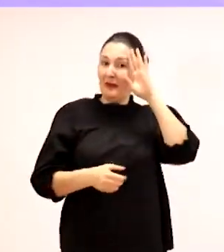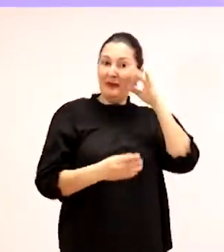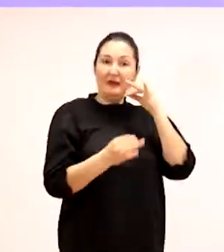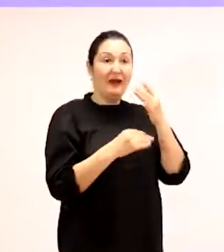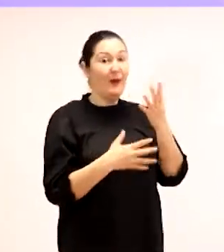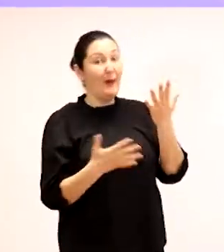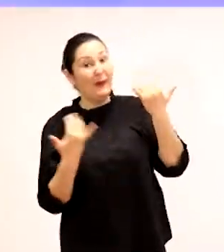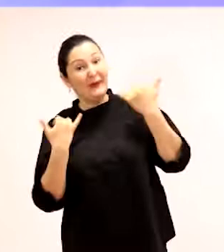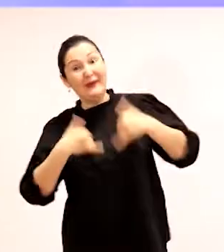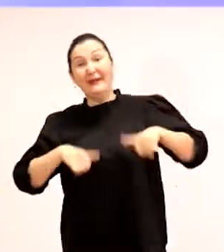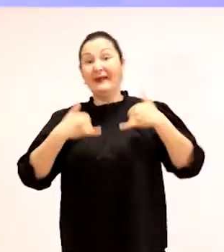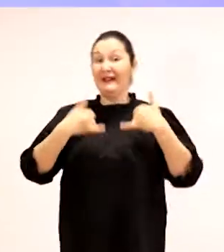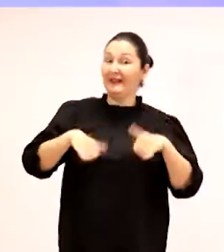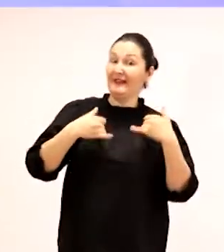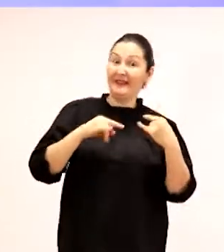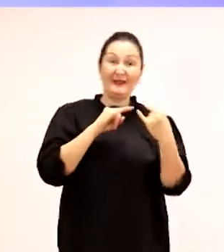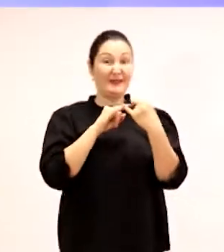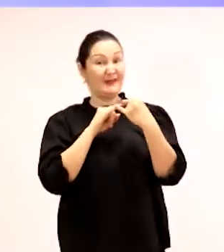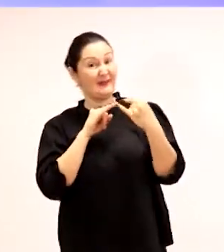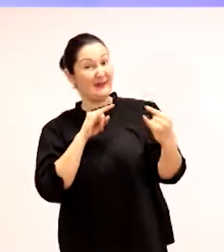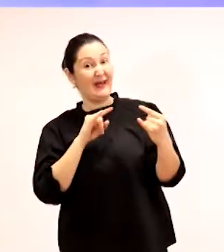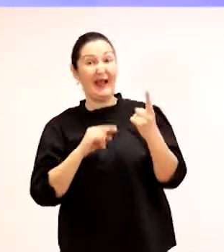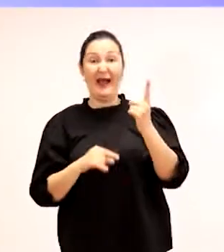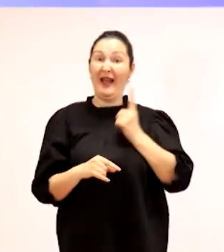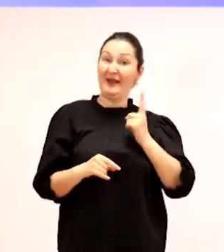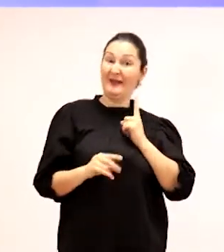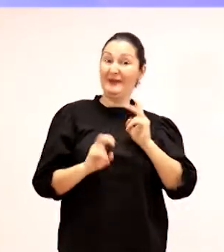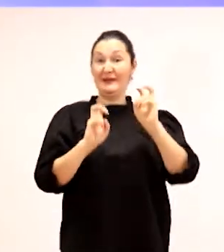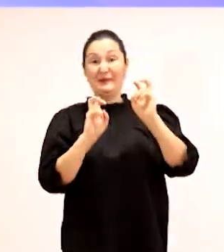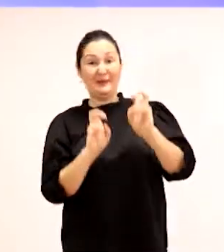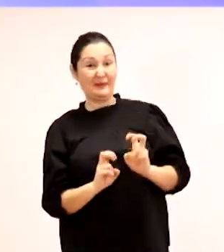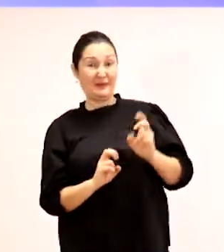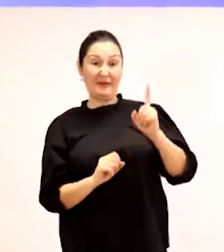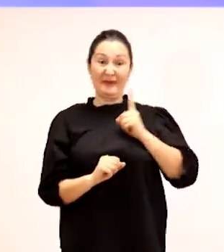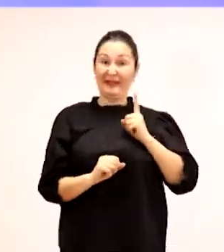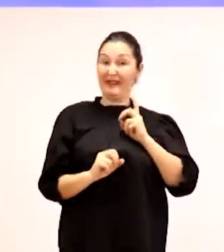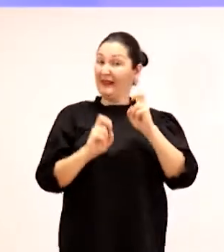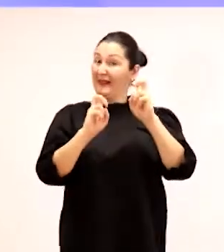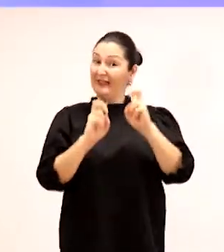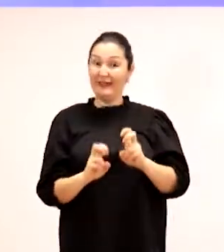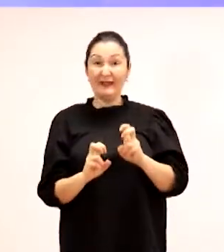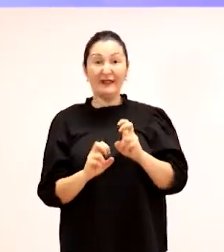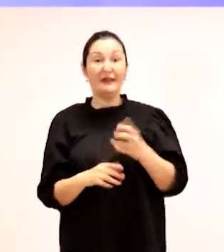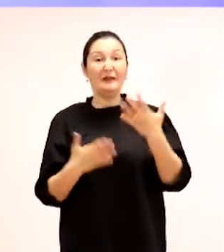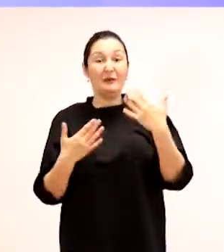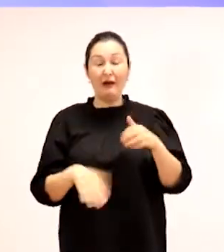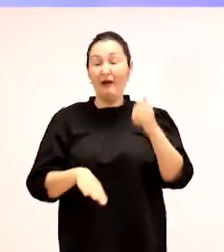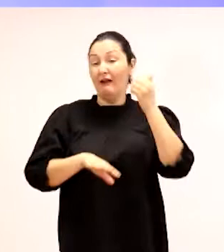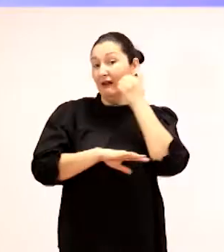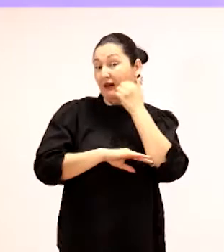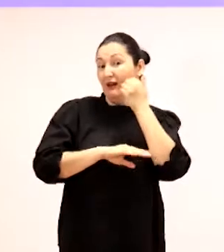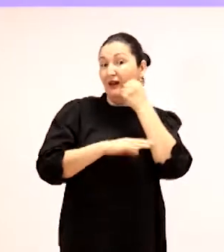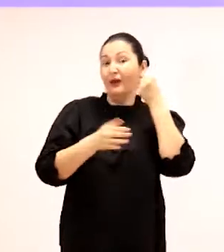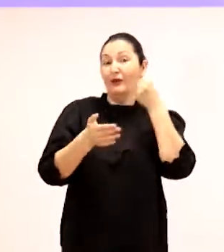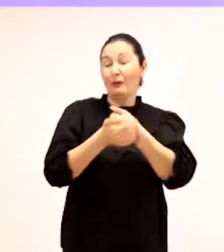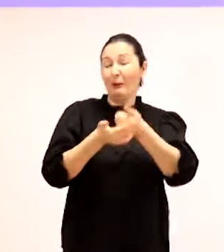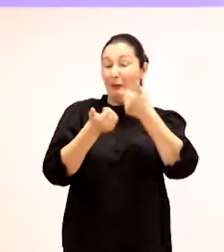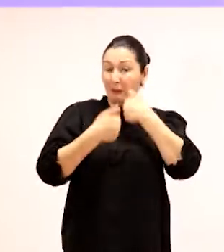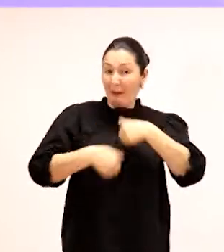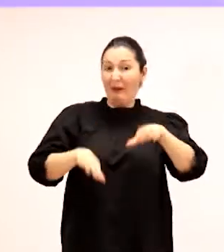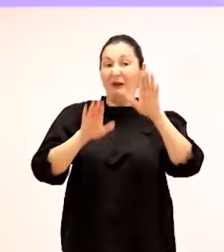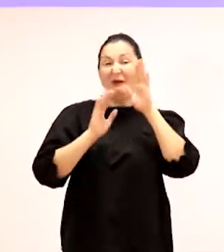и диво. За столом сижу один я. Просижу так до утра. Вот